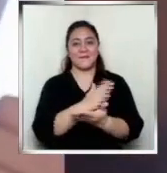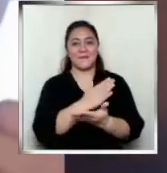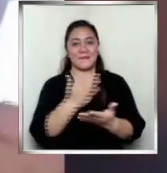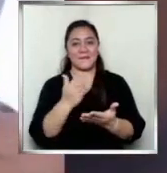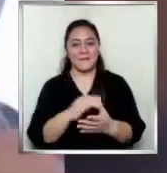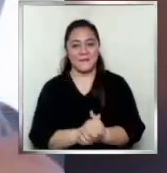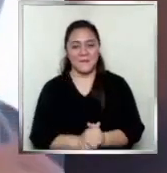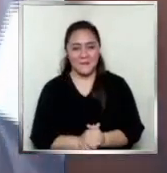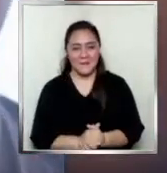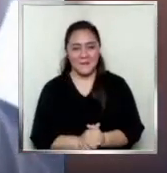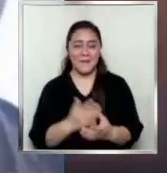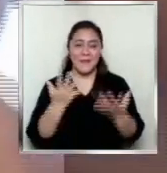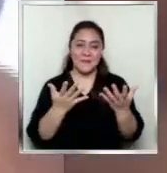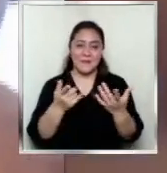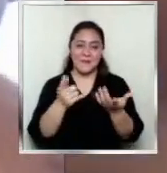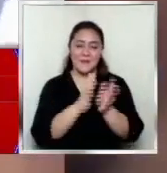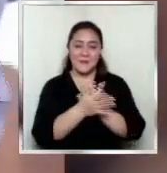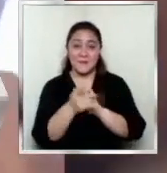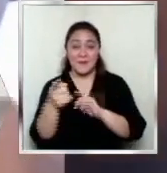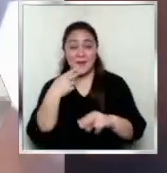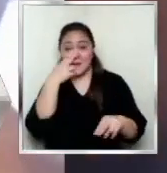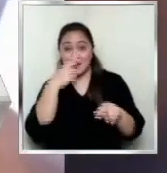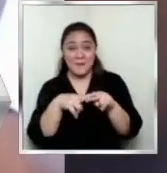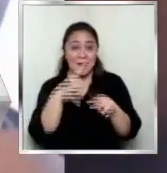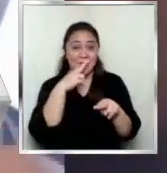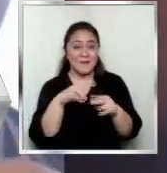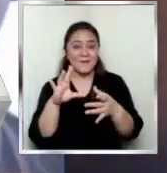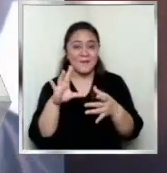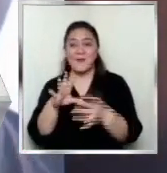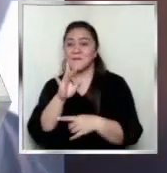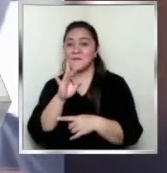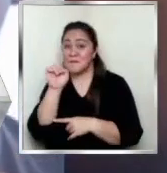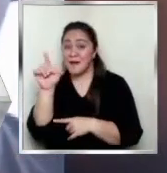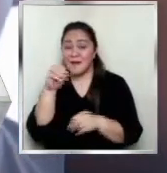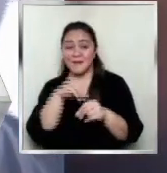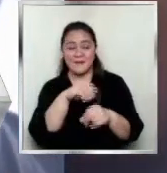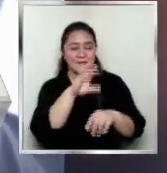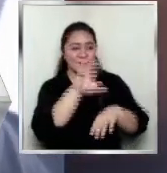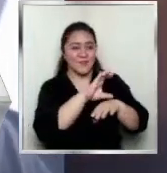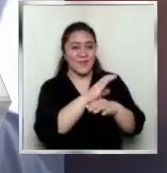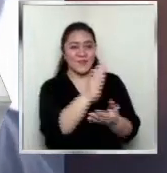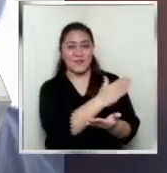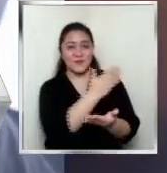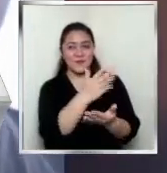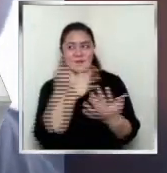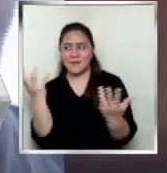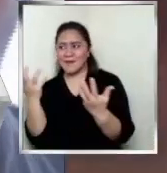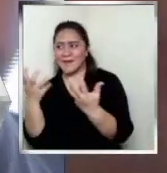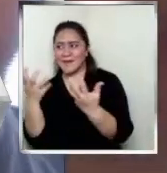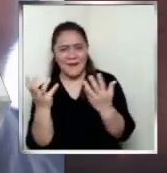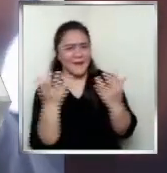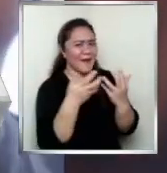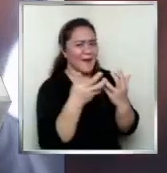Malamang nalibang ka na rin sa panonood sa commentator at sa pianista ng choir na di magdugma kung kailan kakanta. Forever and